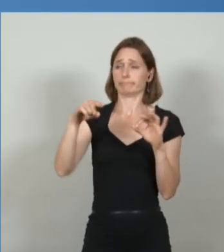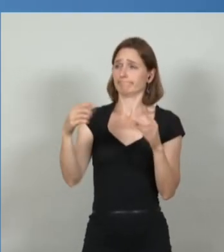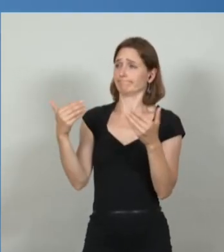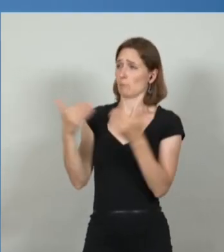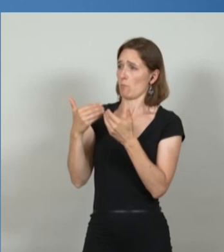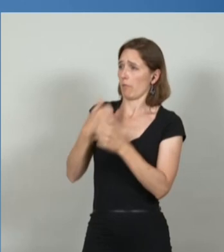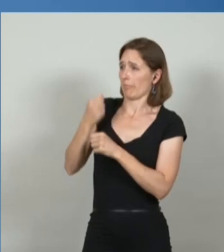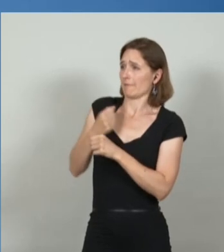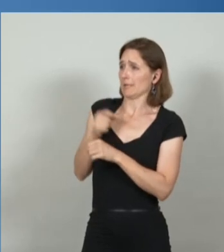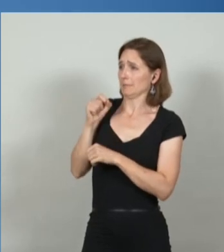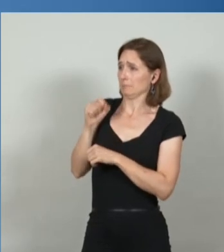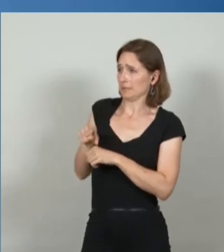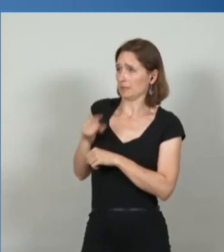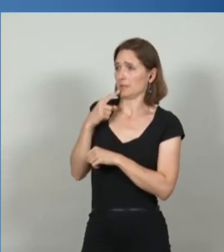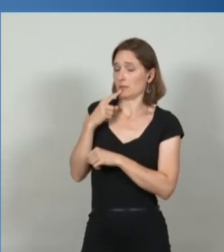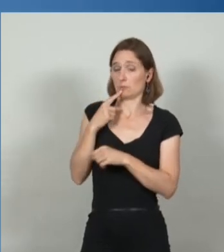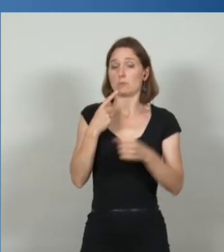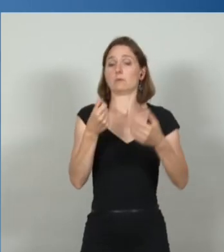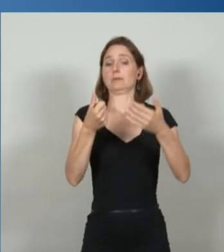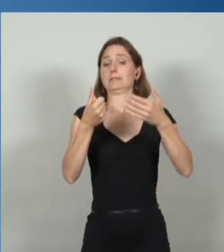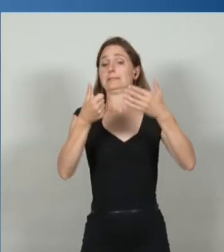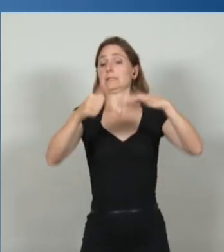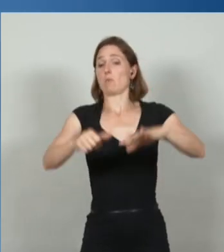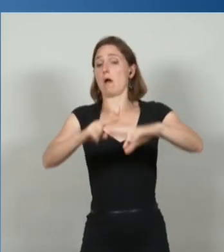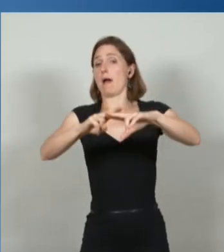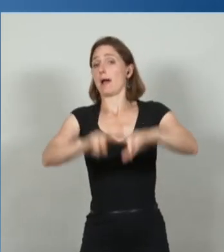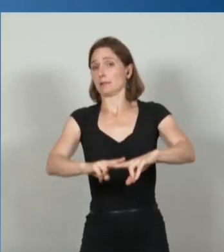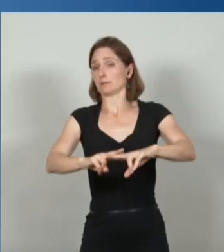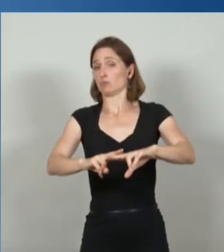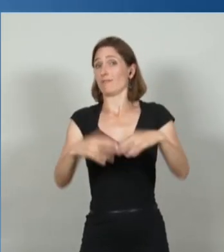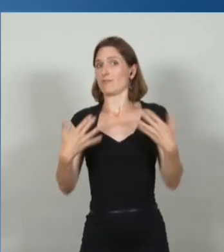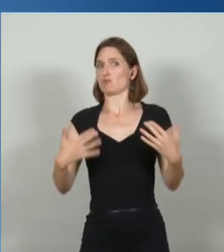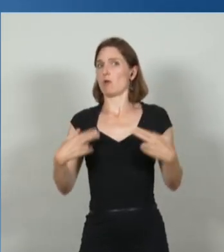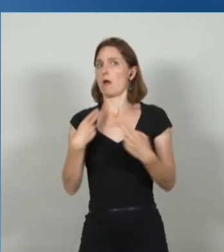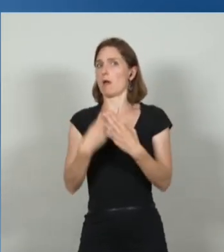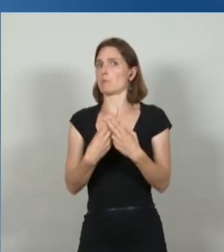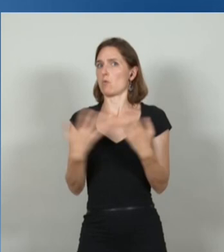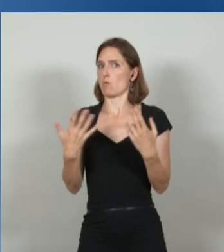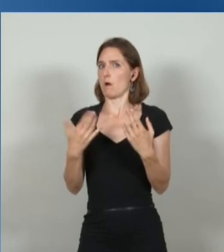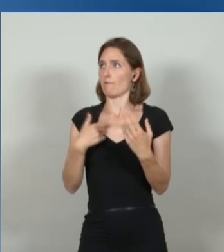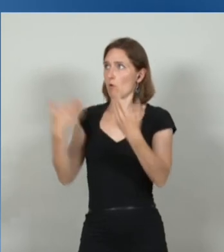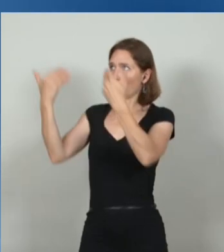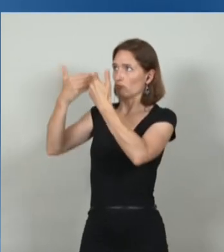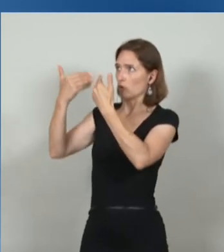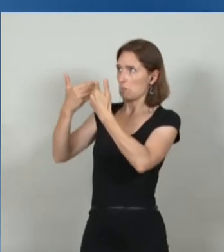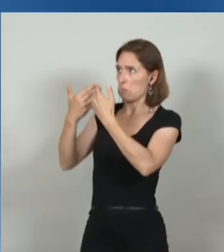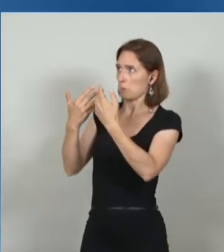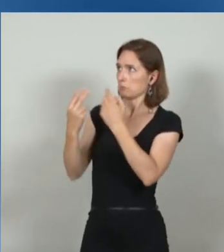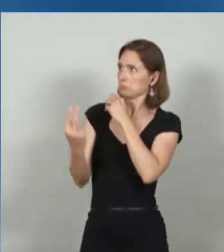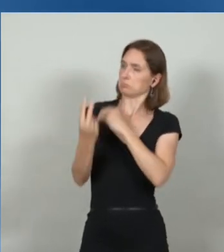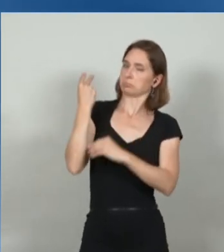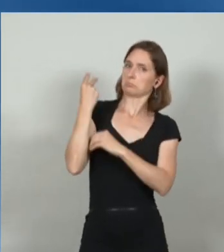mois après la fin de l'année capitale verte 2022 était de regarder ce qui avait été fait tout au long de l'année